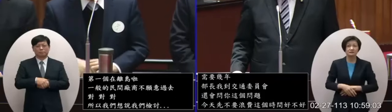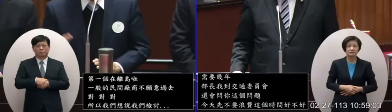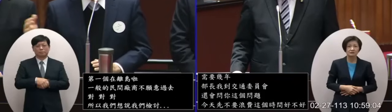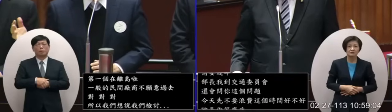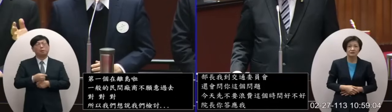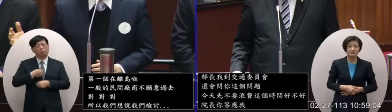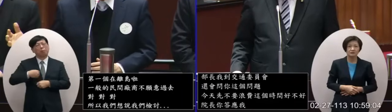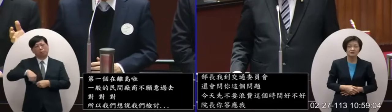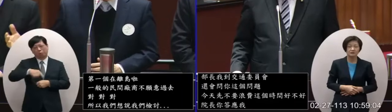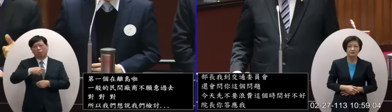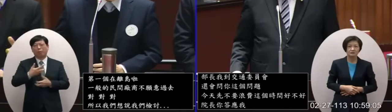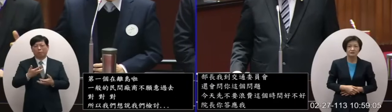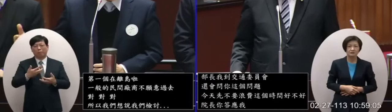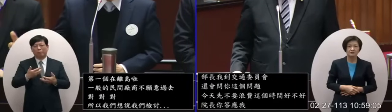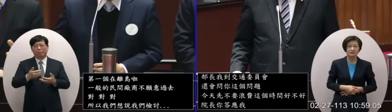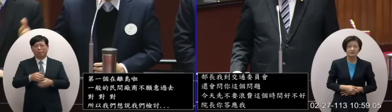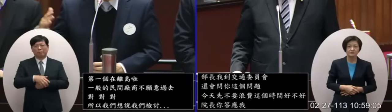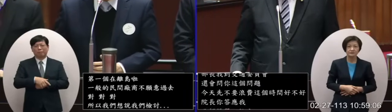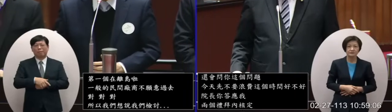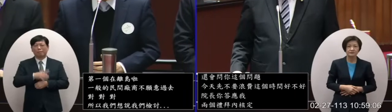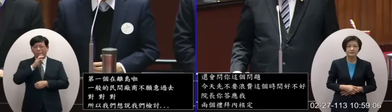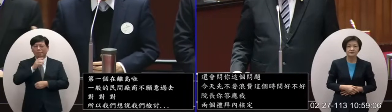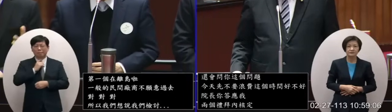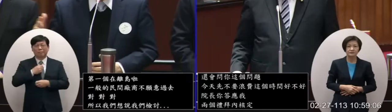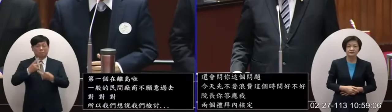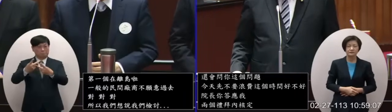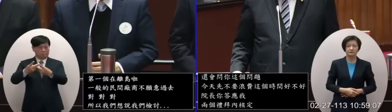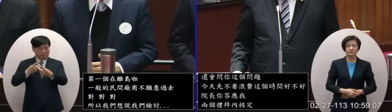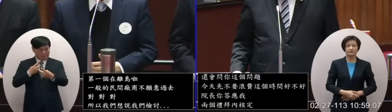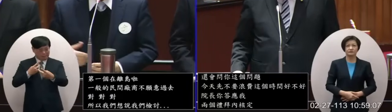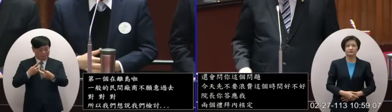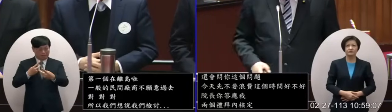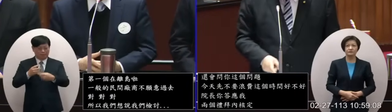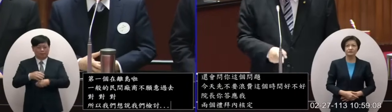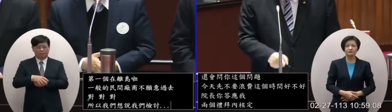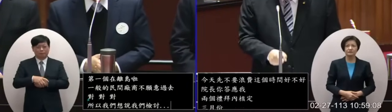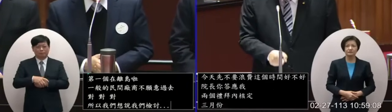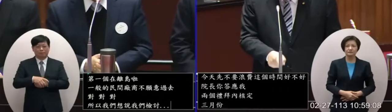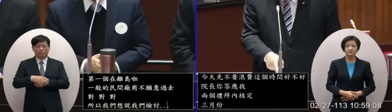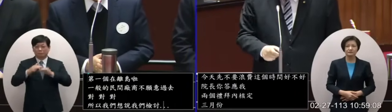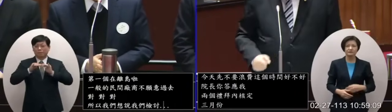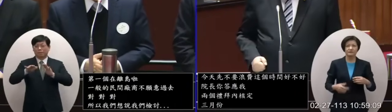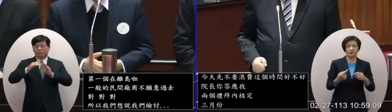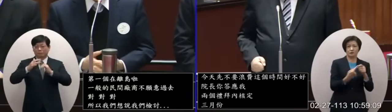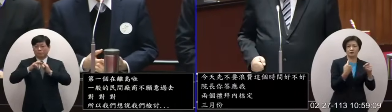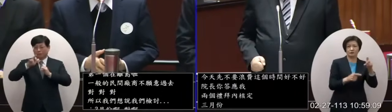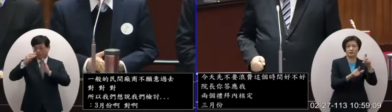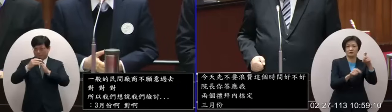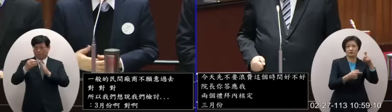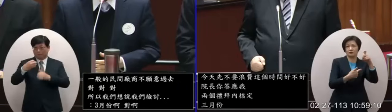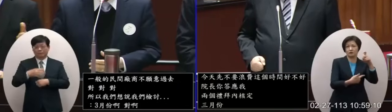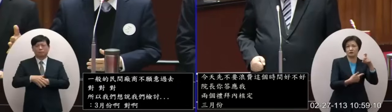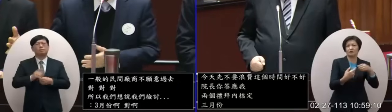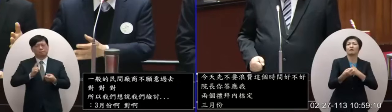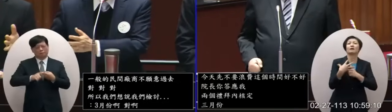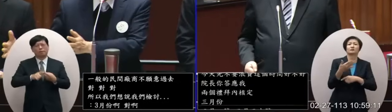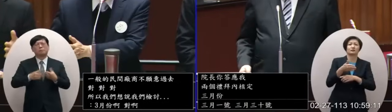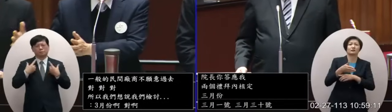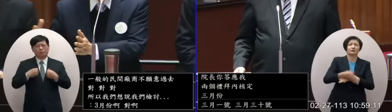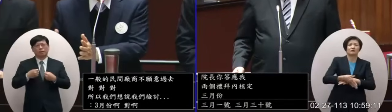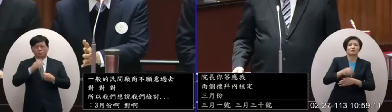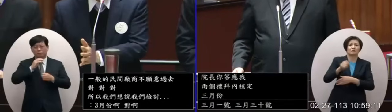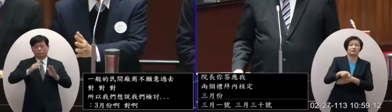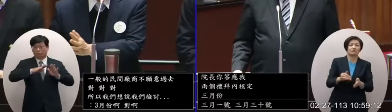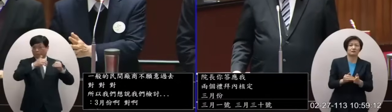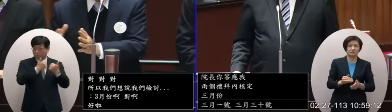3月30号有30天。 我们收到这个啊、 你10月6号就跟我讲核定了、欸。 对了，啊，这样就是